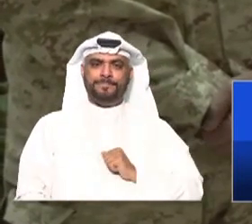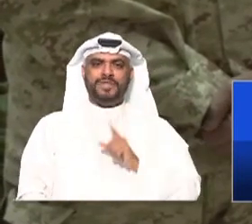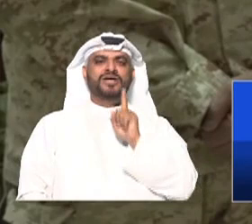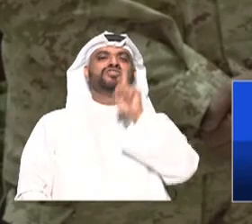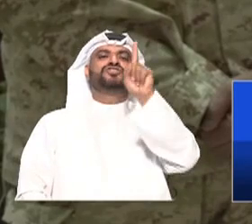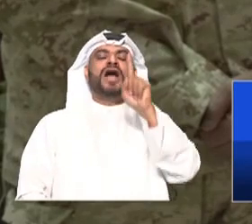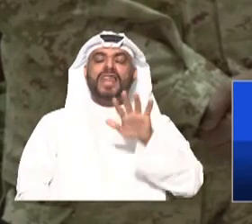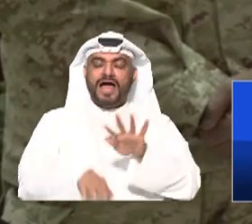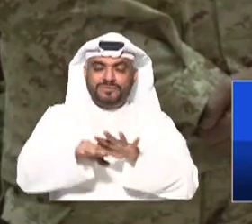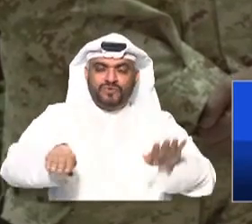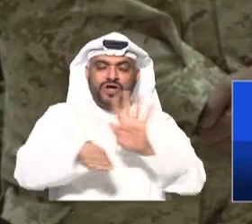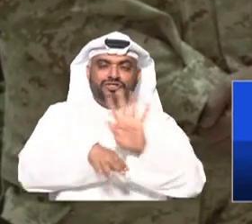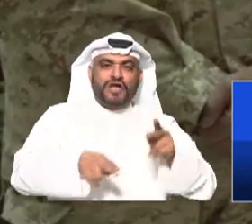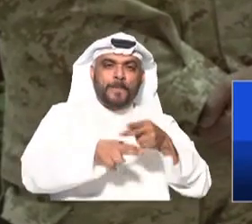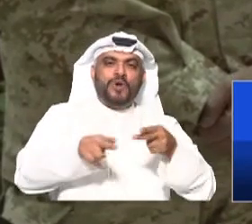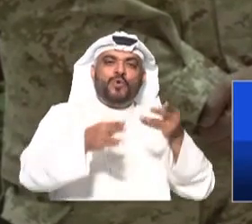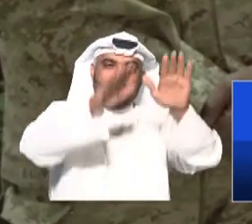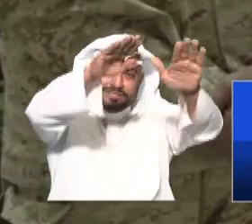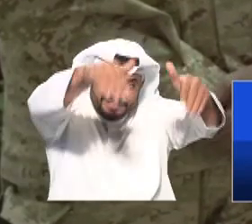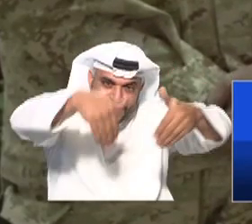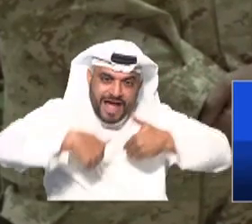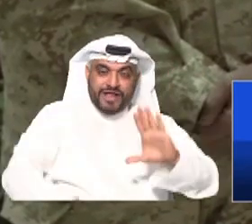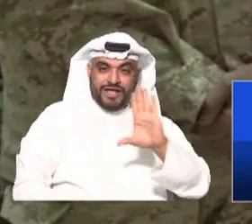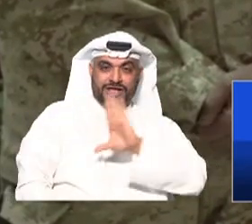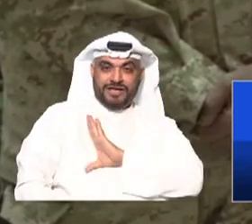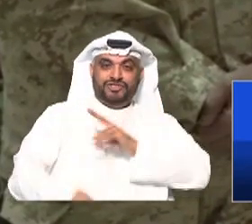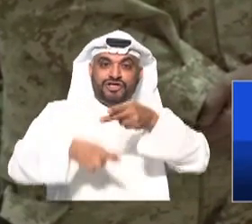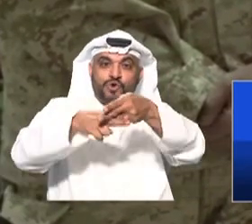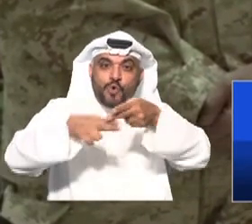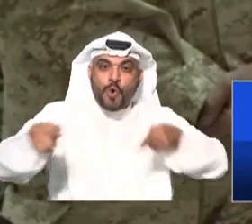أهله. أنا بالجيش الكويتي،